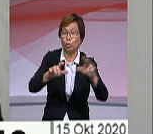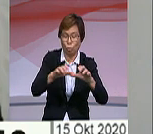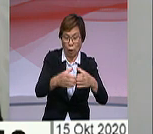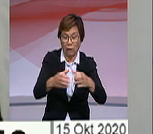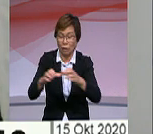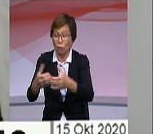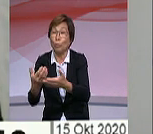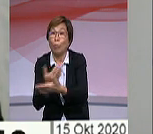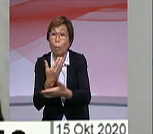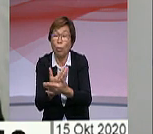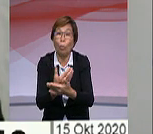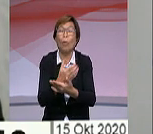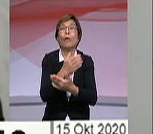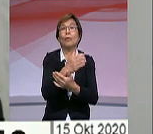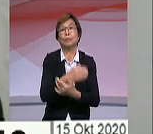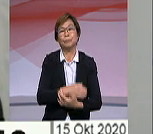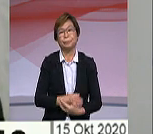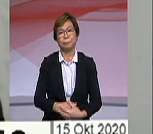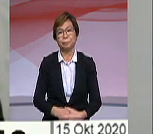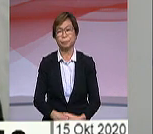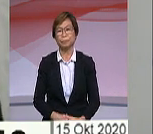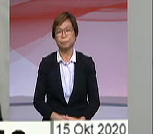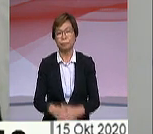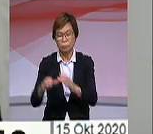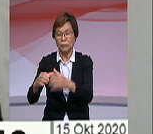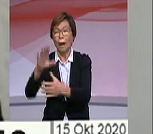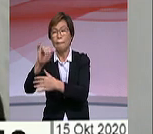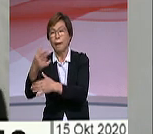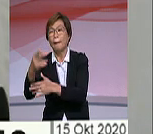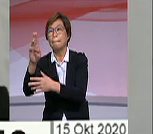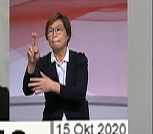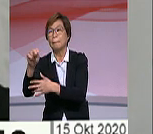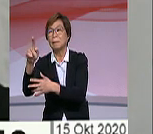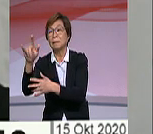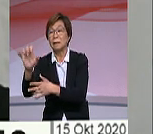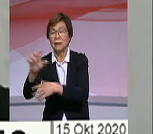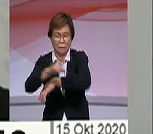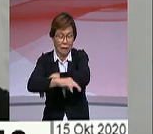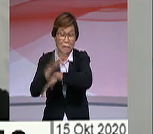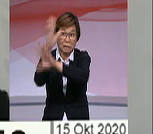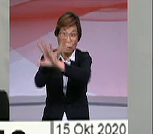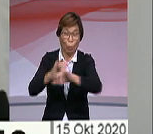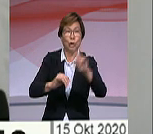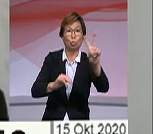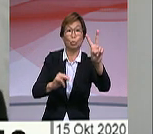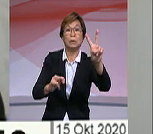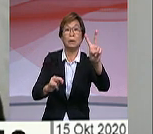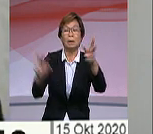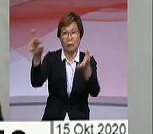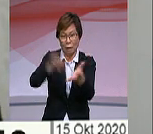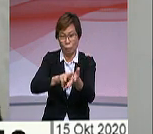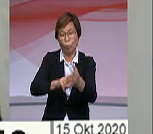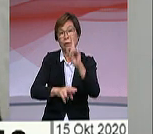iaitu kluster Sagu King dan 1 kes daripada kluster Bah Mandal. Dan negeri Sarawak, dua kes dilaporkan,